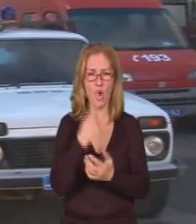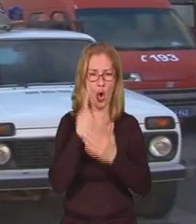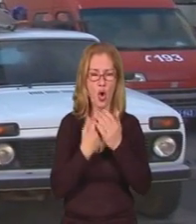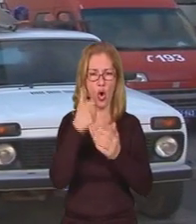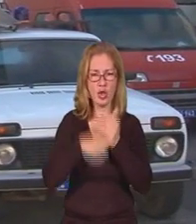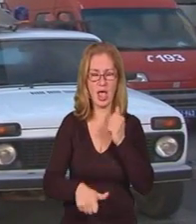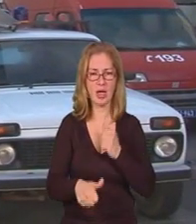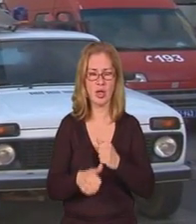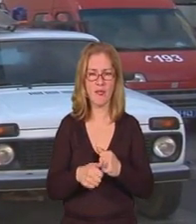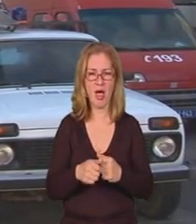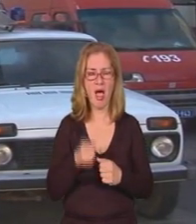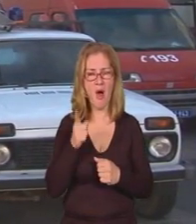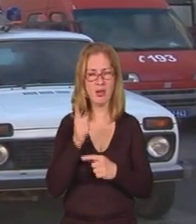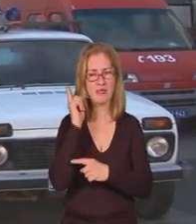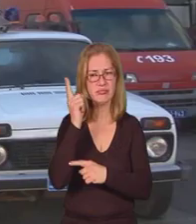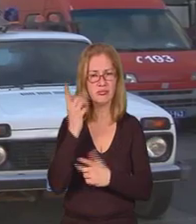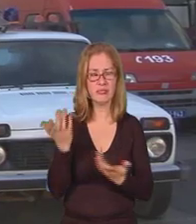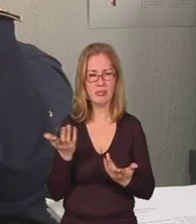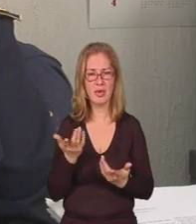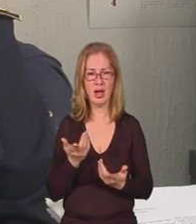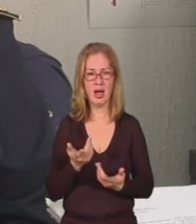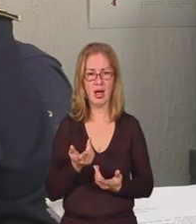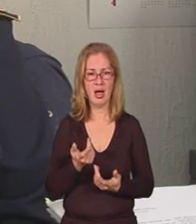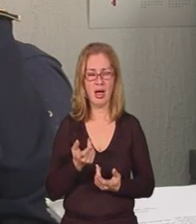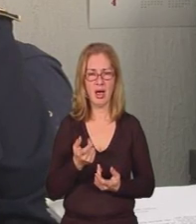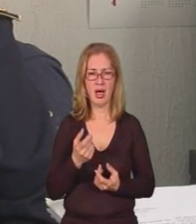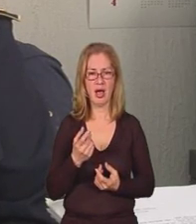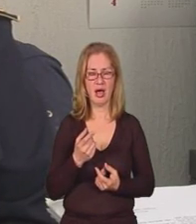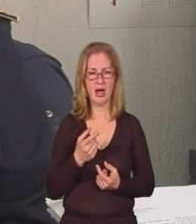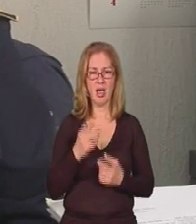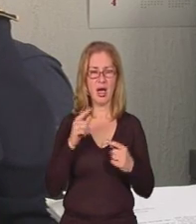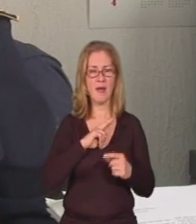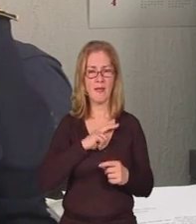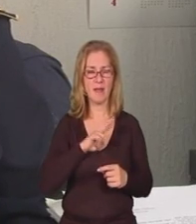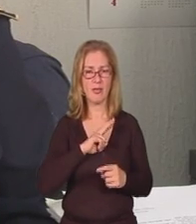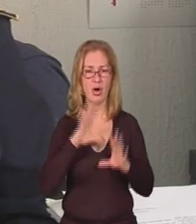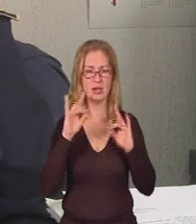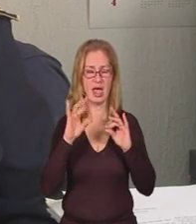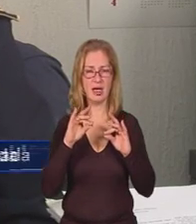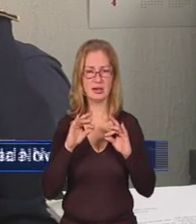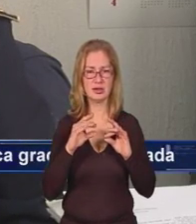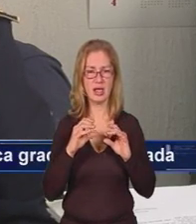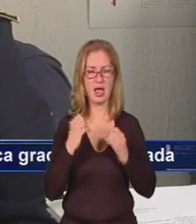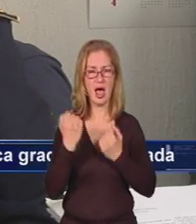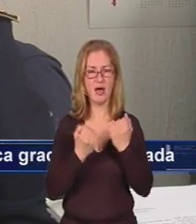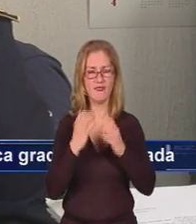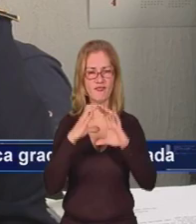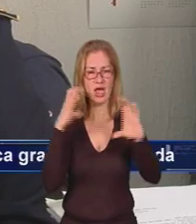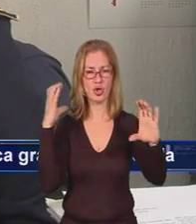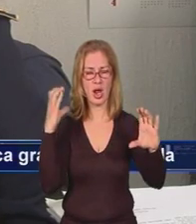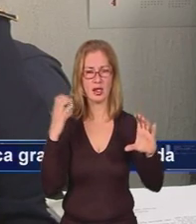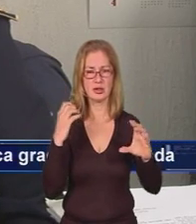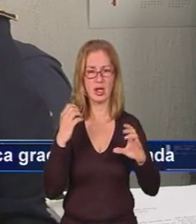Međutim, stanje je alarmantno, upozorava Krnjajić. Mi imamo 10 vatrogasnih vozila.